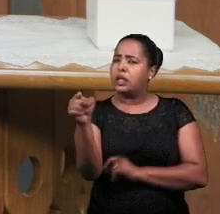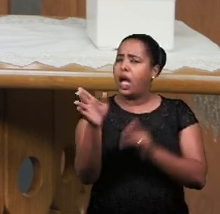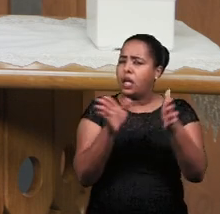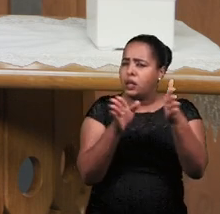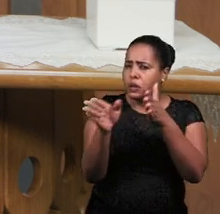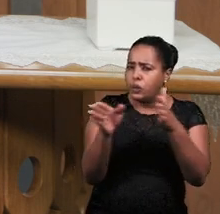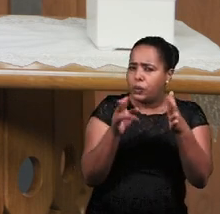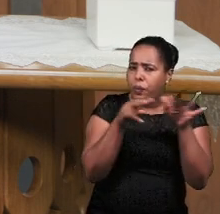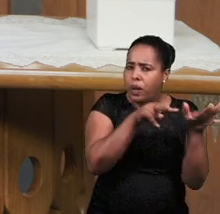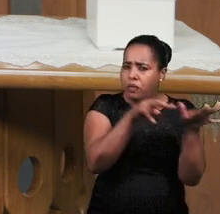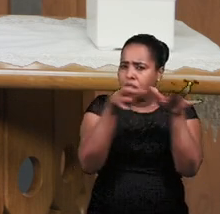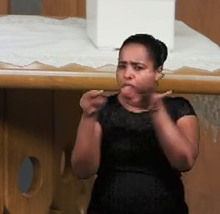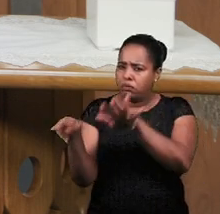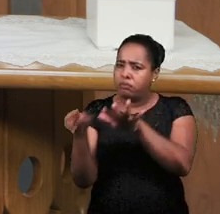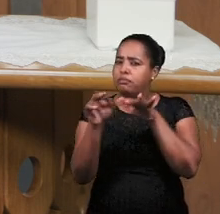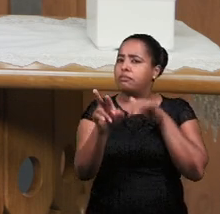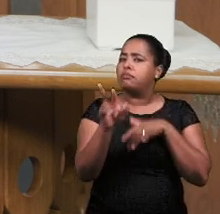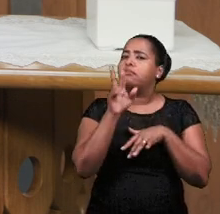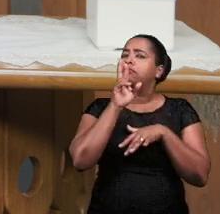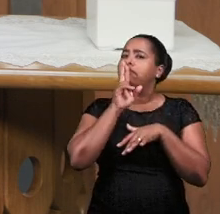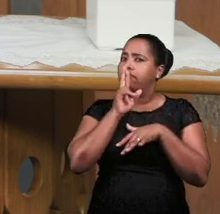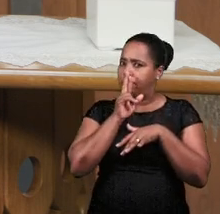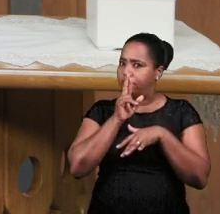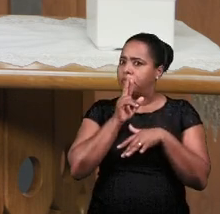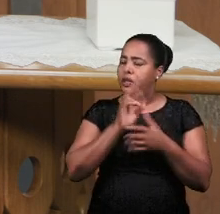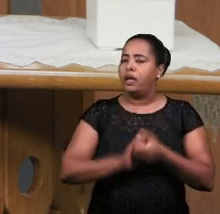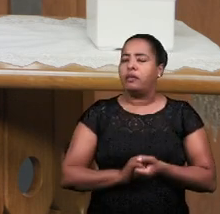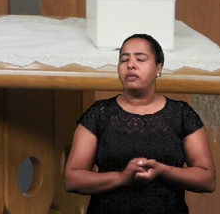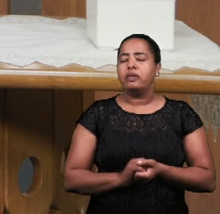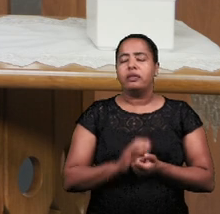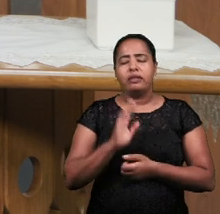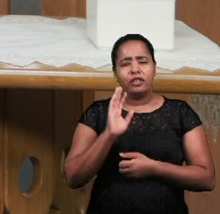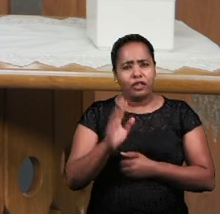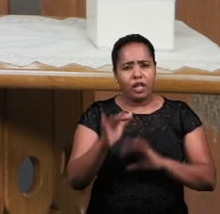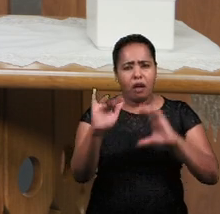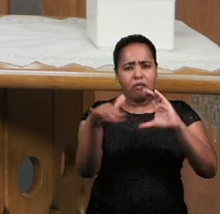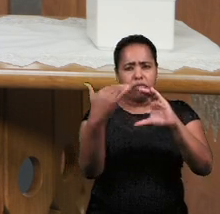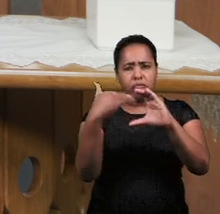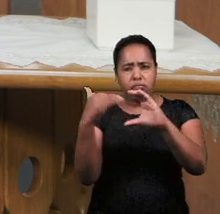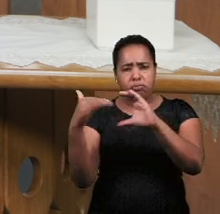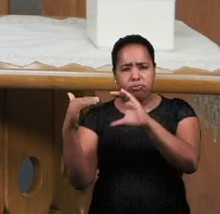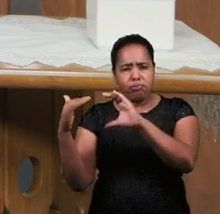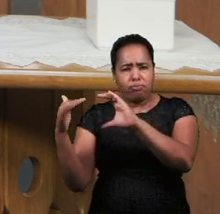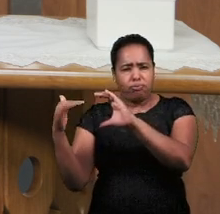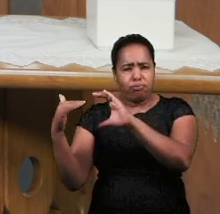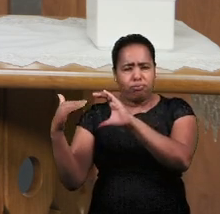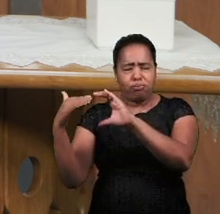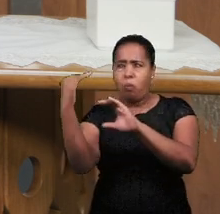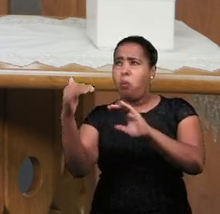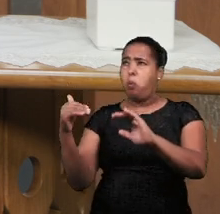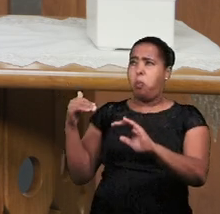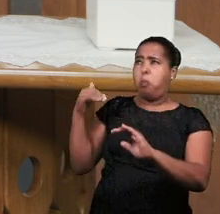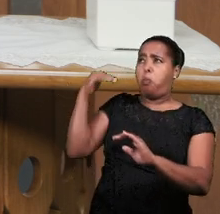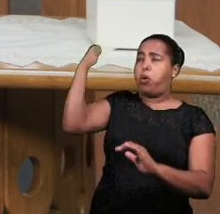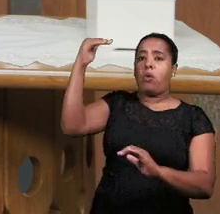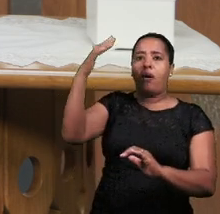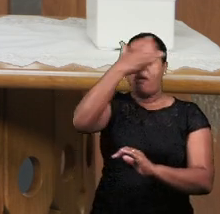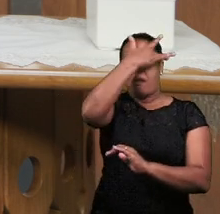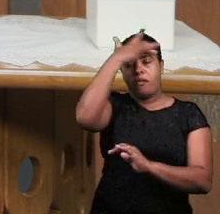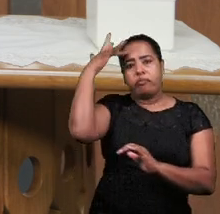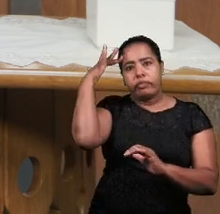la semaine et depuis maintenant, je veux vous dire que nous avons eu un nombre record de participation de frères et sœurs qui nous